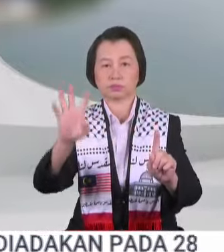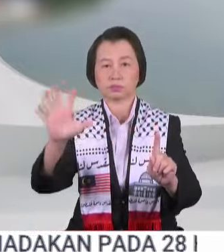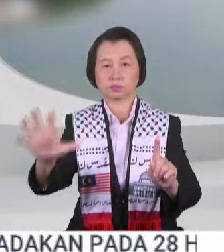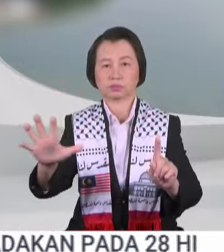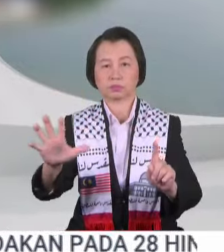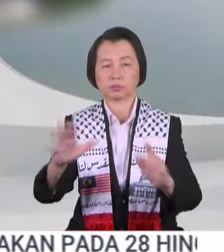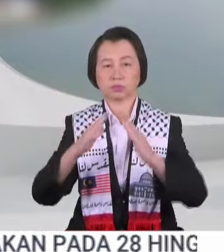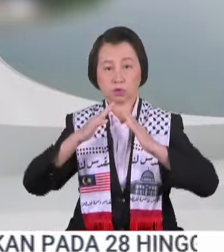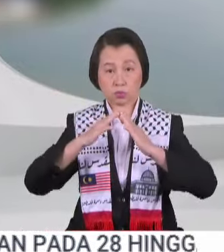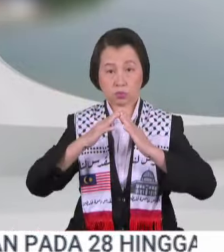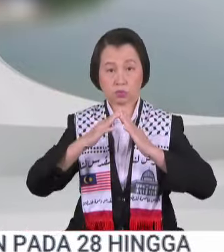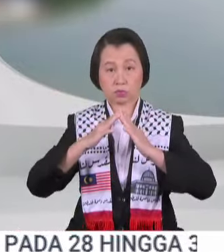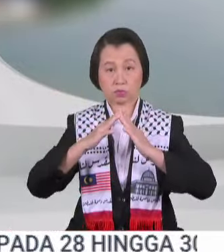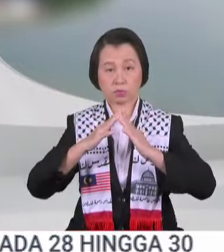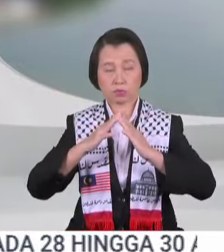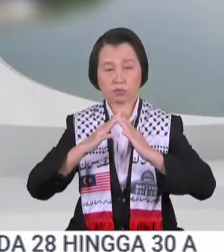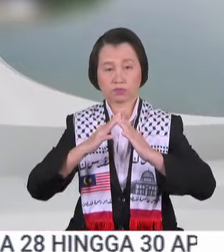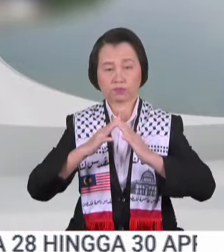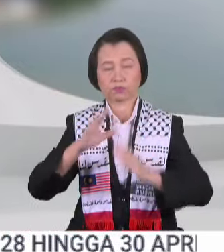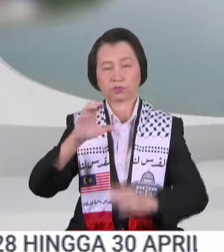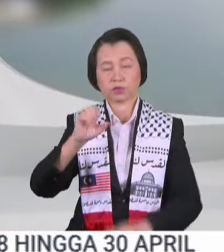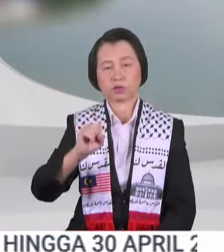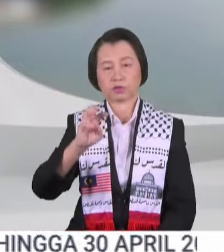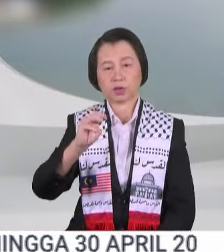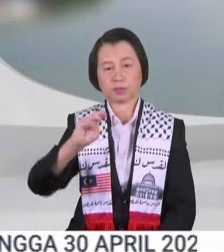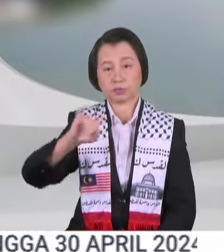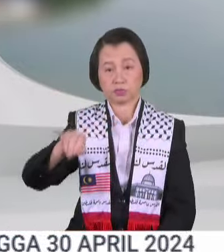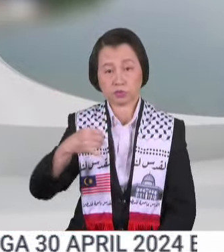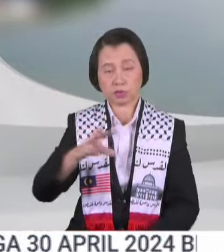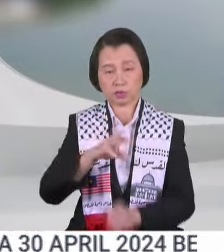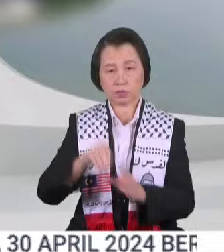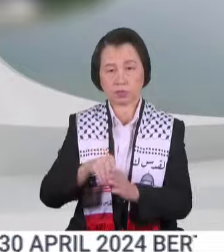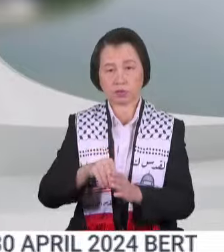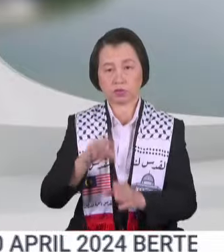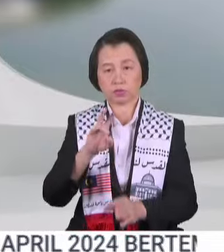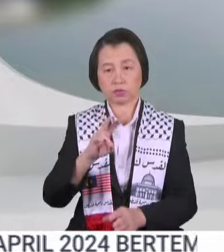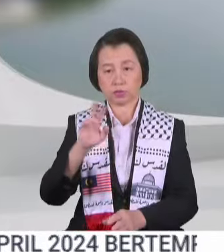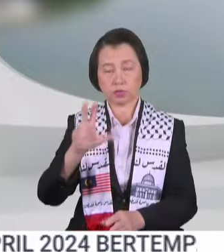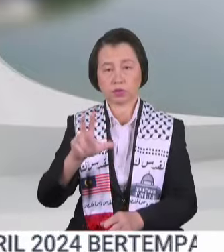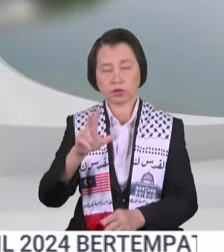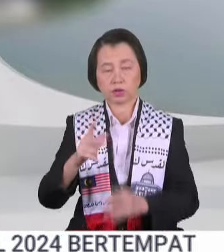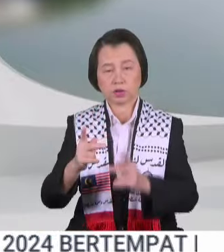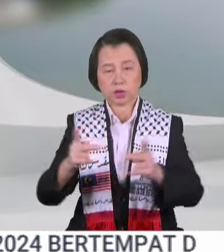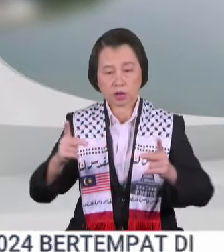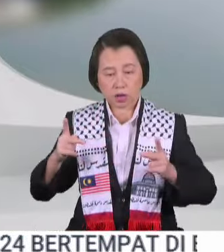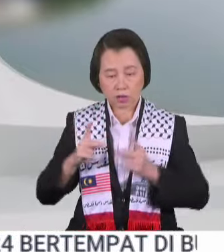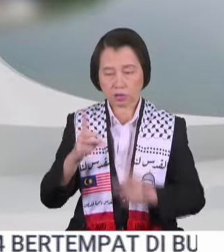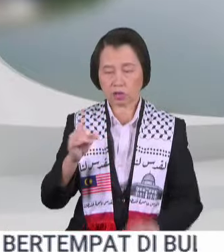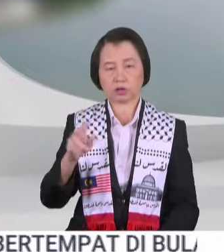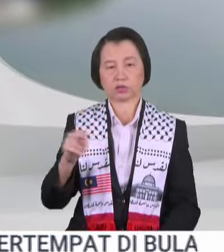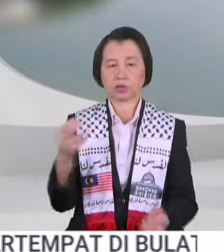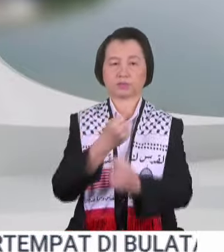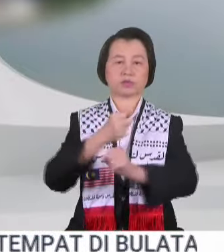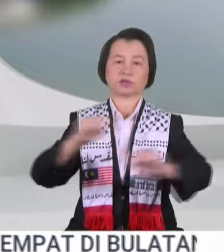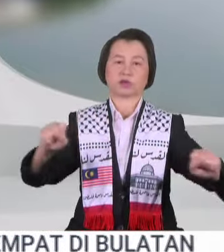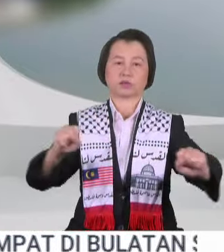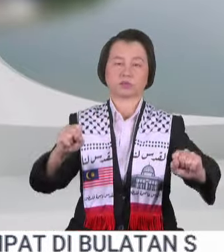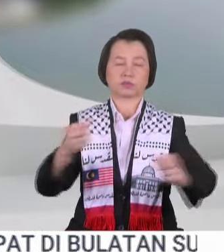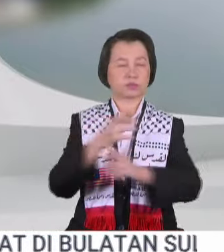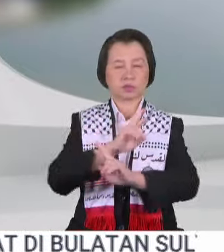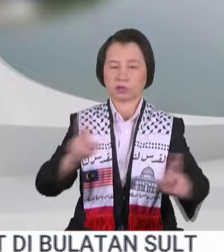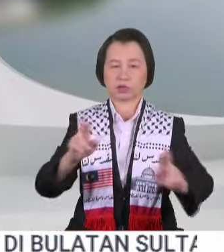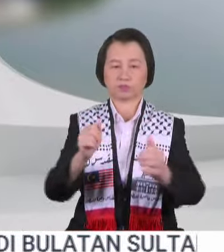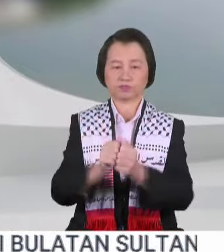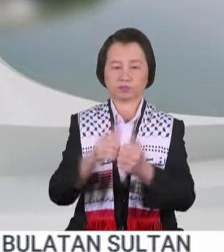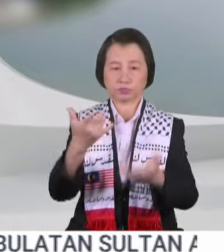1,445 unit rumah mesra Sabah Maju Jaya SMJ melibatkan 73 kawasan DUN telah siap dan 776 unit